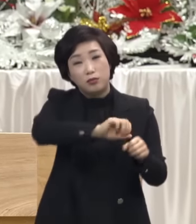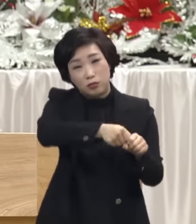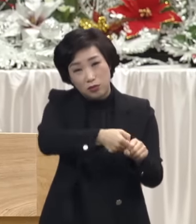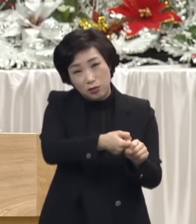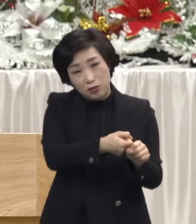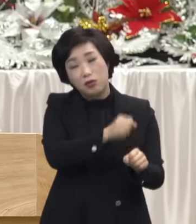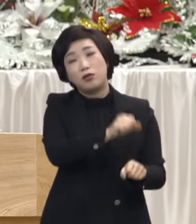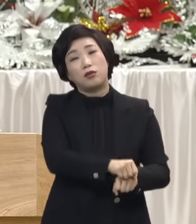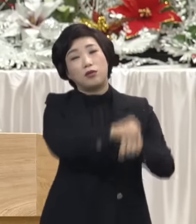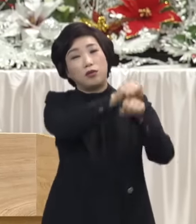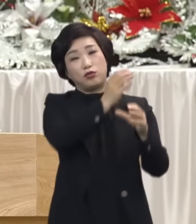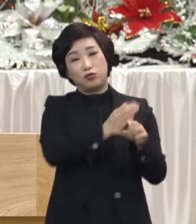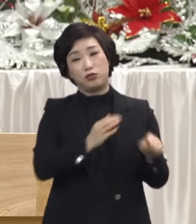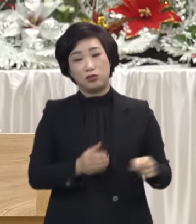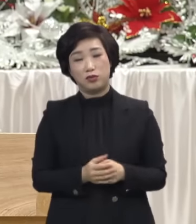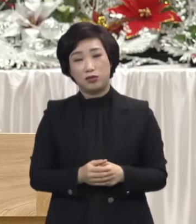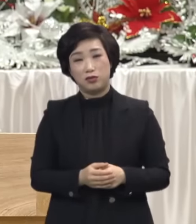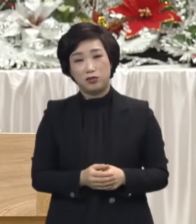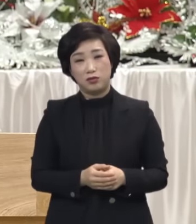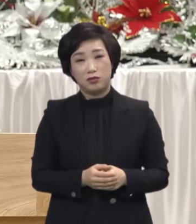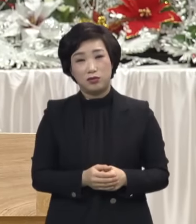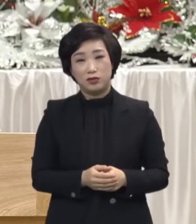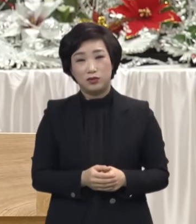사람이야. 무서운 책망거리,